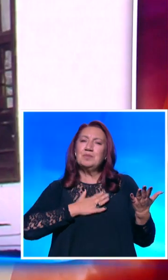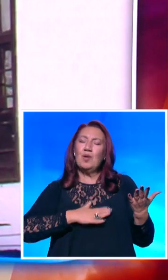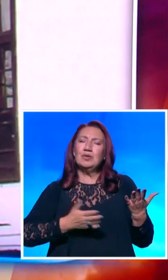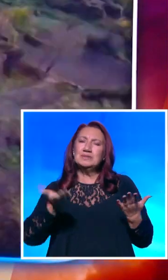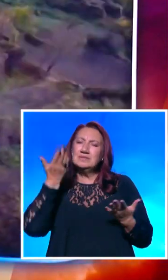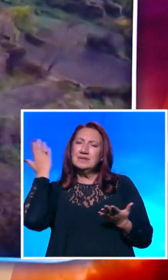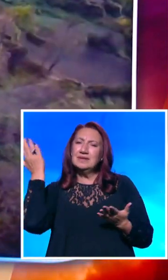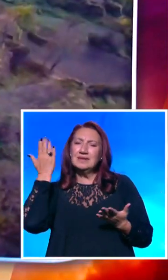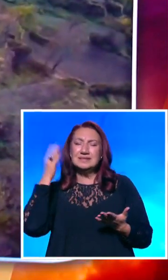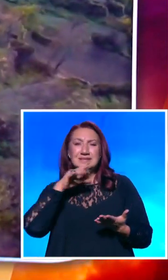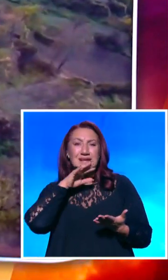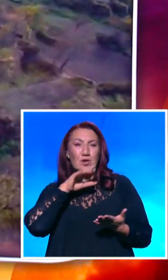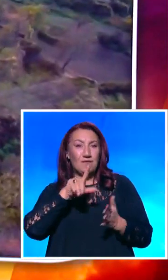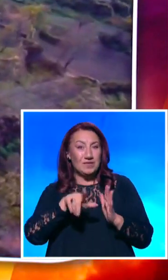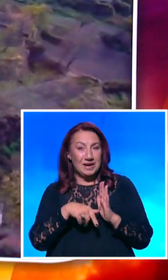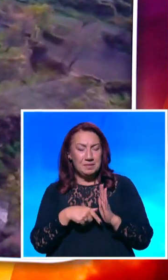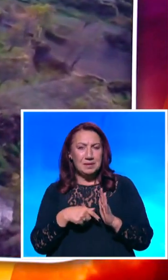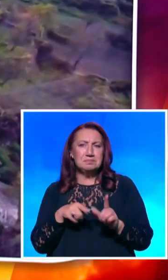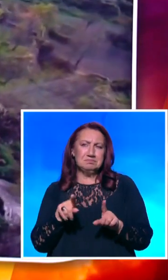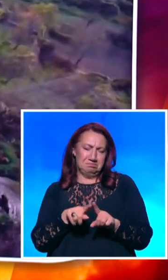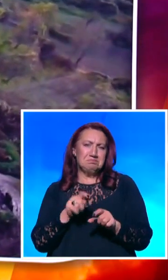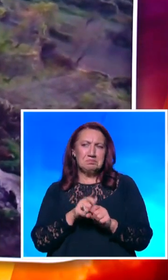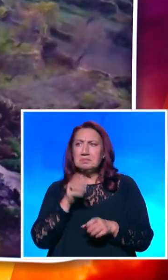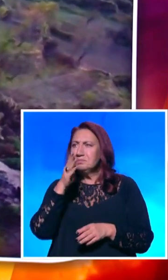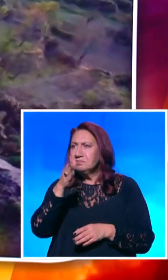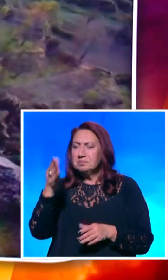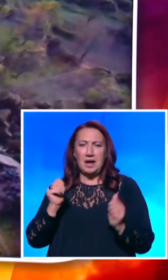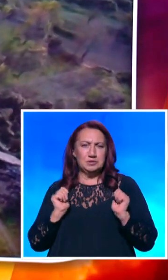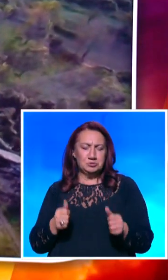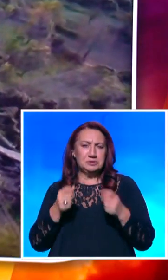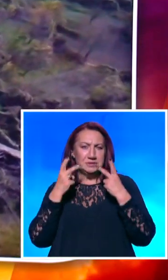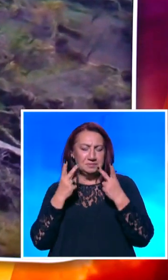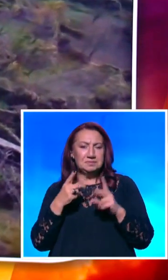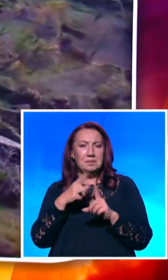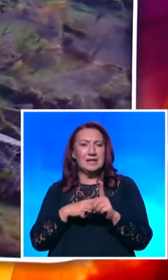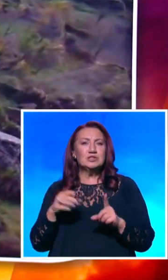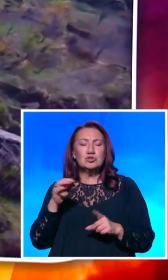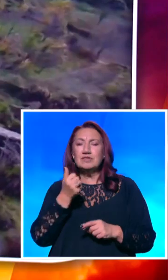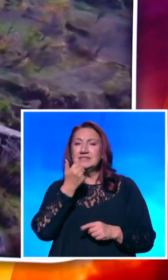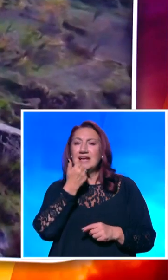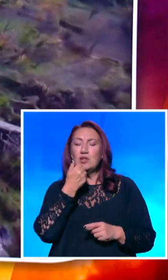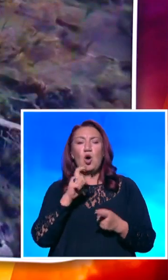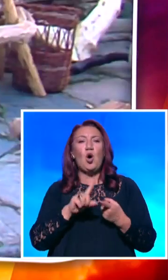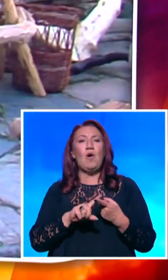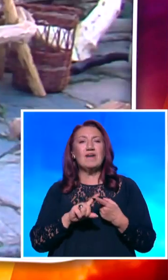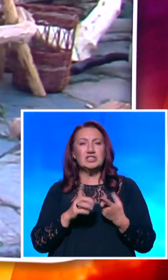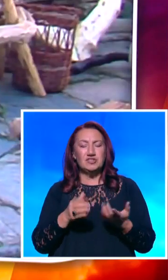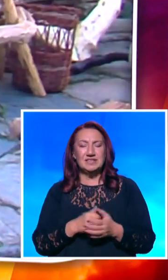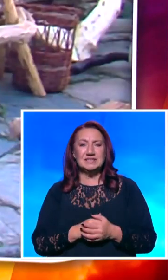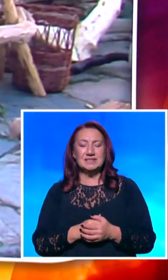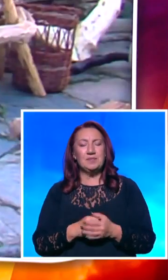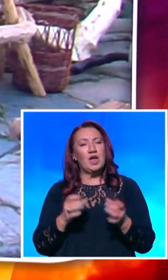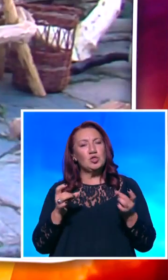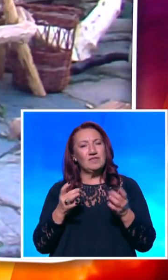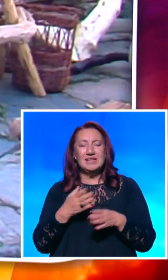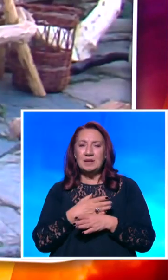векове направете си този празник още през октомври мястото е село ковачевица btv новините